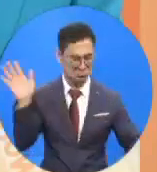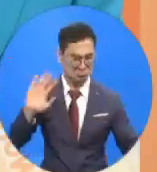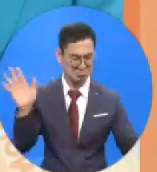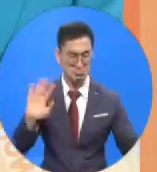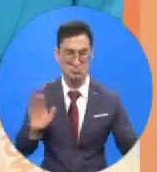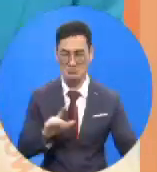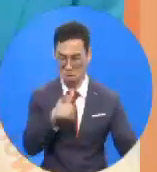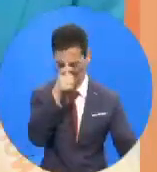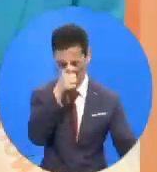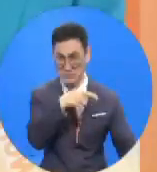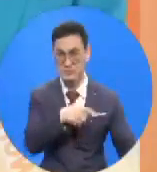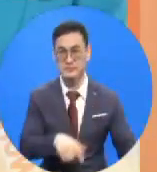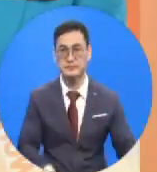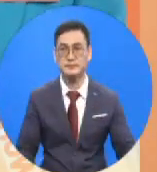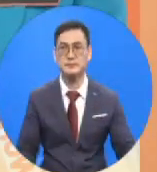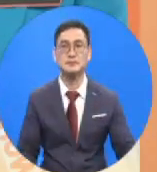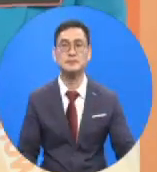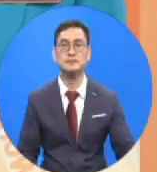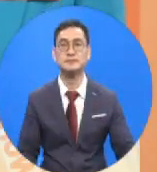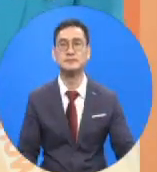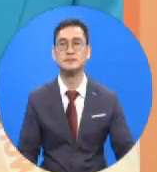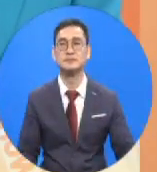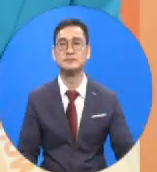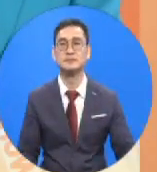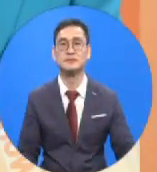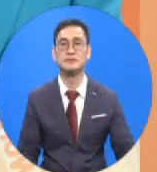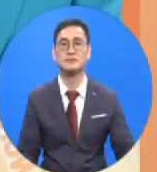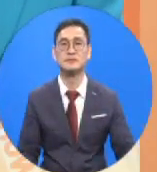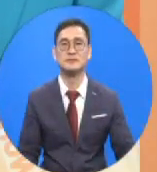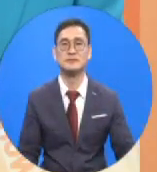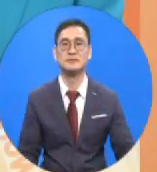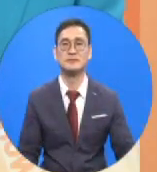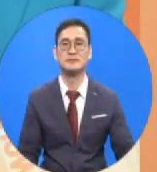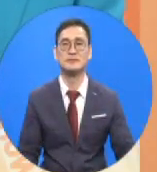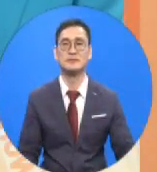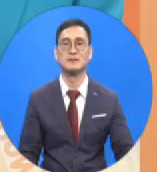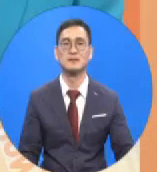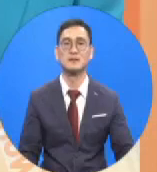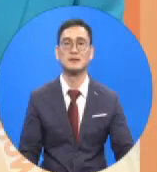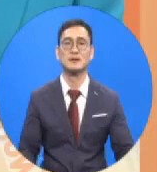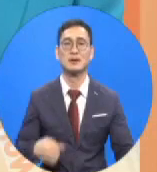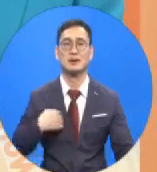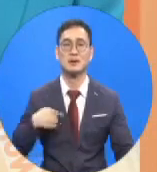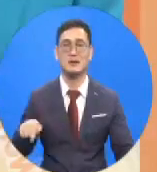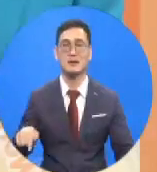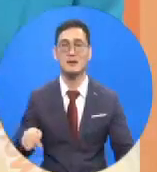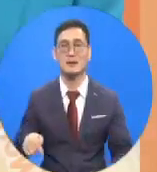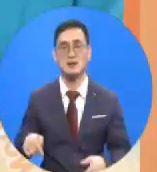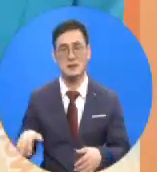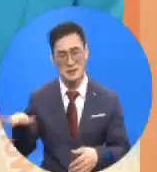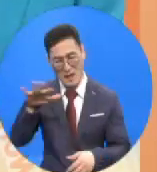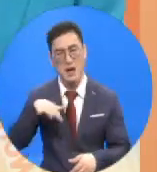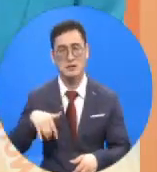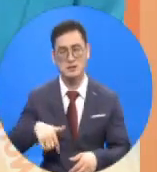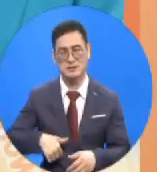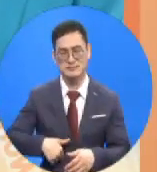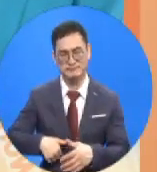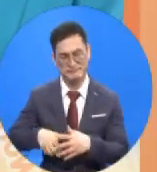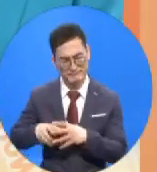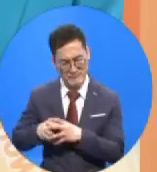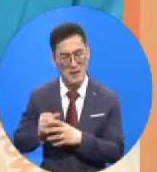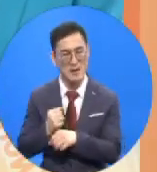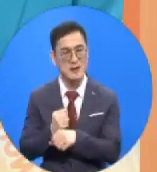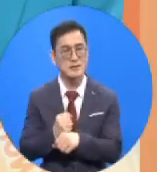하면서 아 30년만에 경직을 할 때 정말 힘들었어요 그런데 그런 마음으로 모두 내려 인 하고 있고 국민 여러분 곁을 이렇게